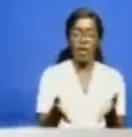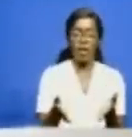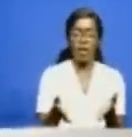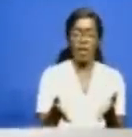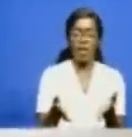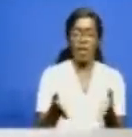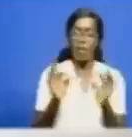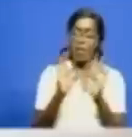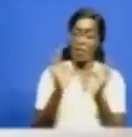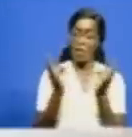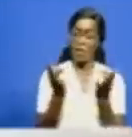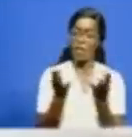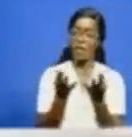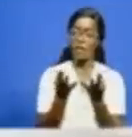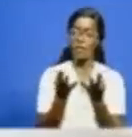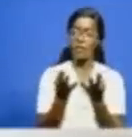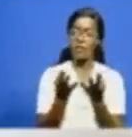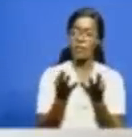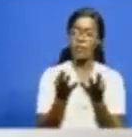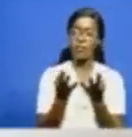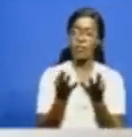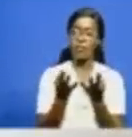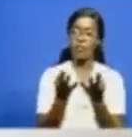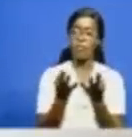kwa familia ya mwenda zake